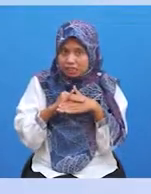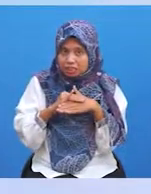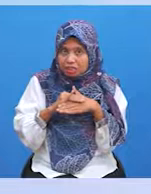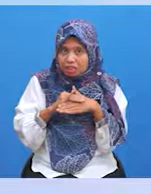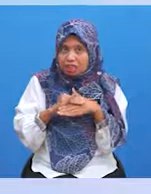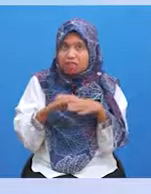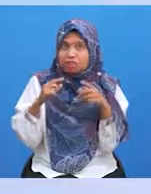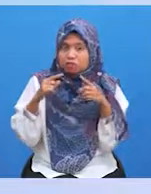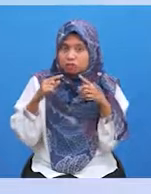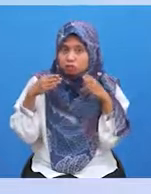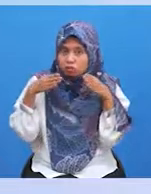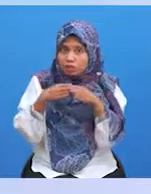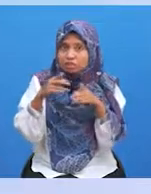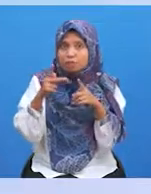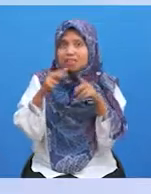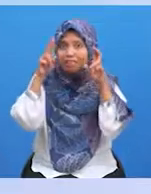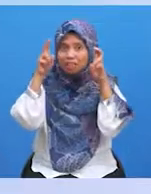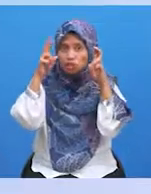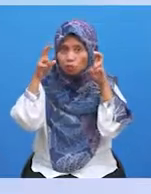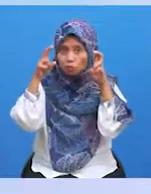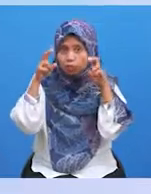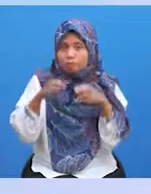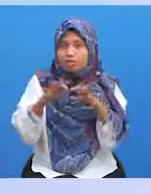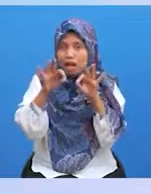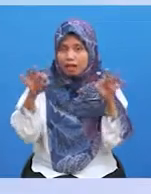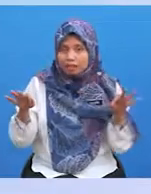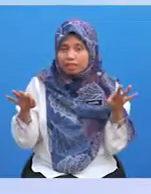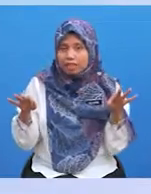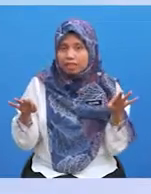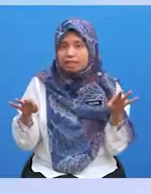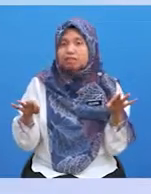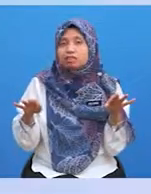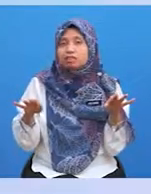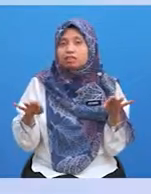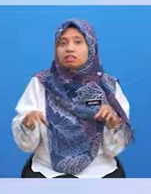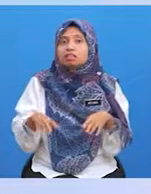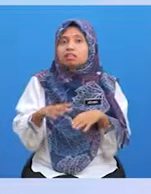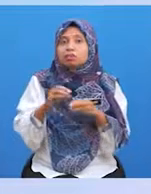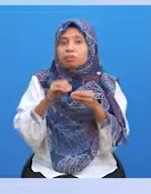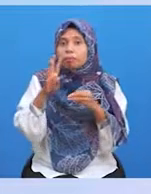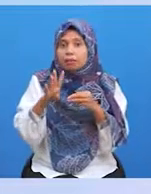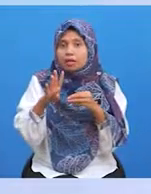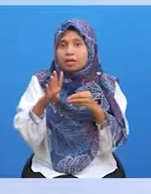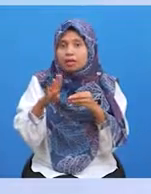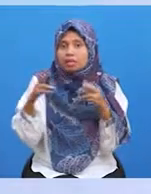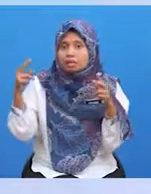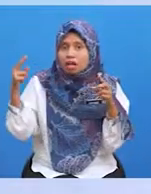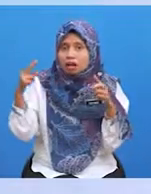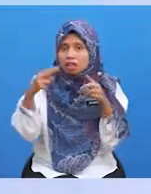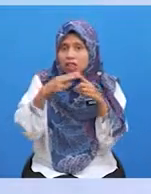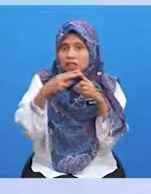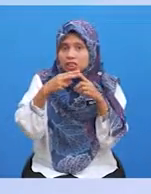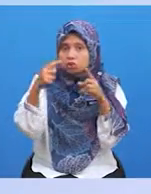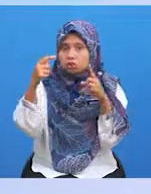menjurus kepada tajuk, yang ketiga, ayat rangsangan, yang keempat, hala tuju